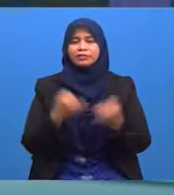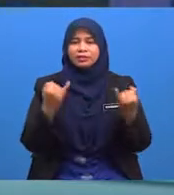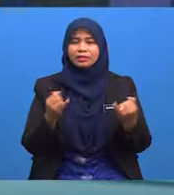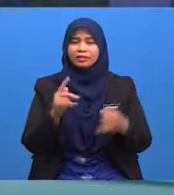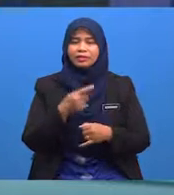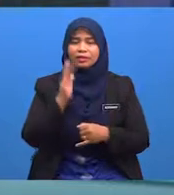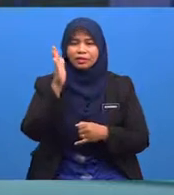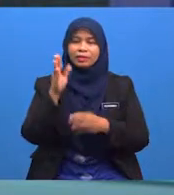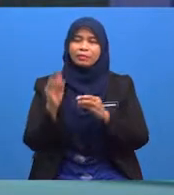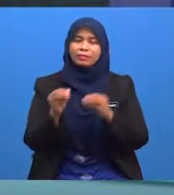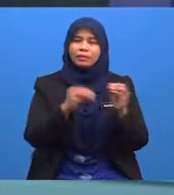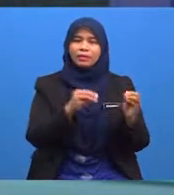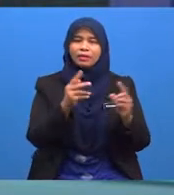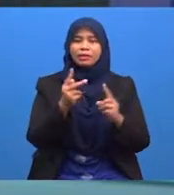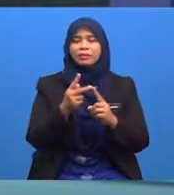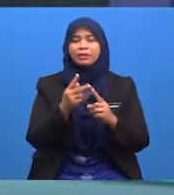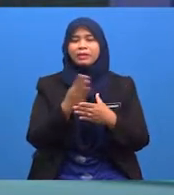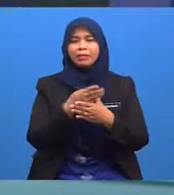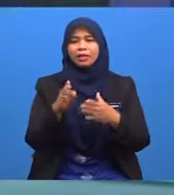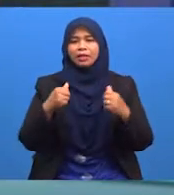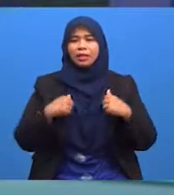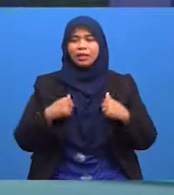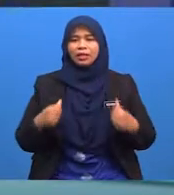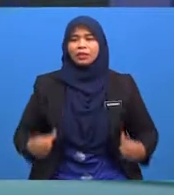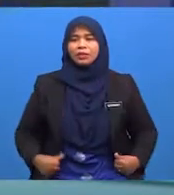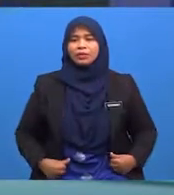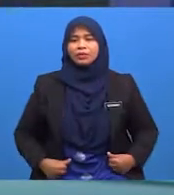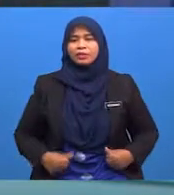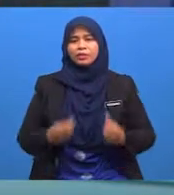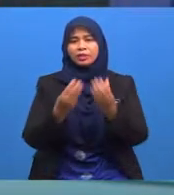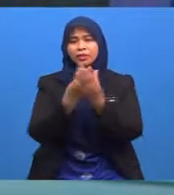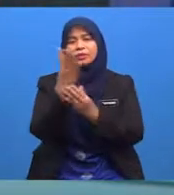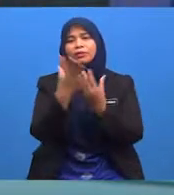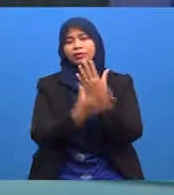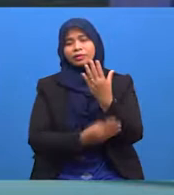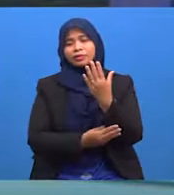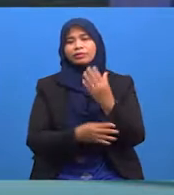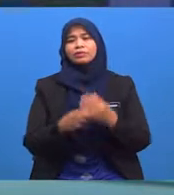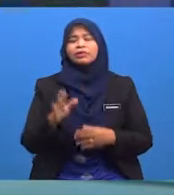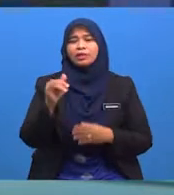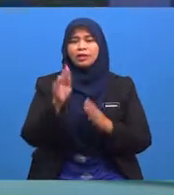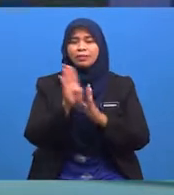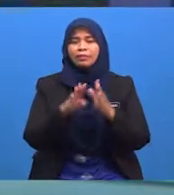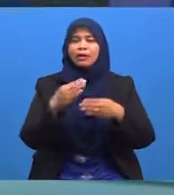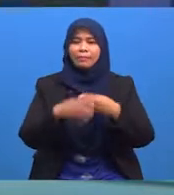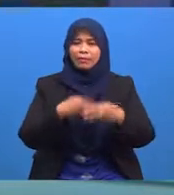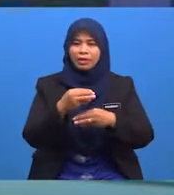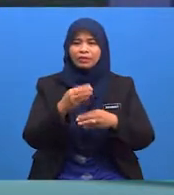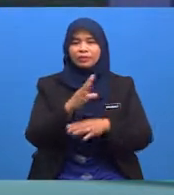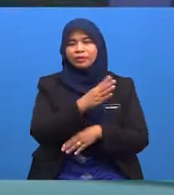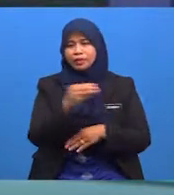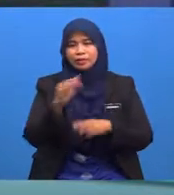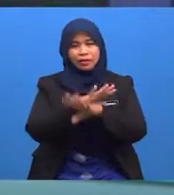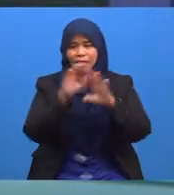beralih kepada bahagian anggota wuduk tidak berbalut dan tidak boleh terkena air. Dalam bahagian ini